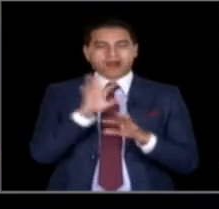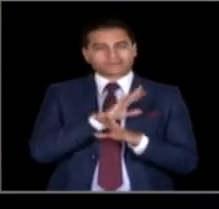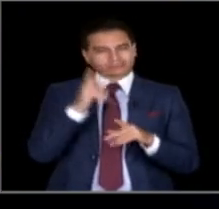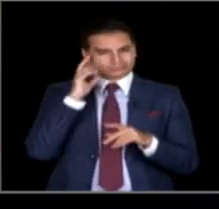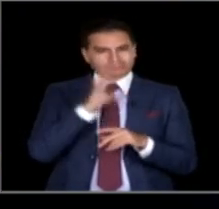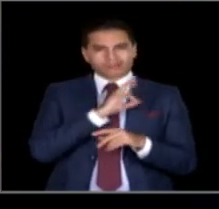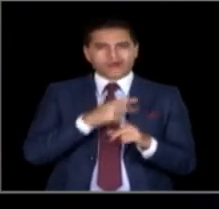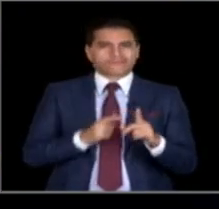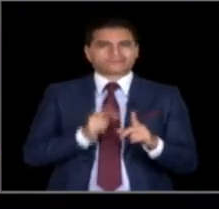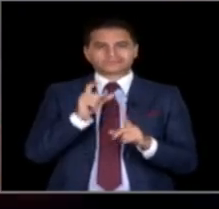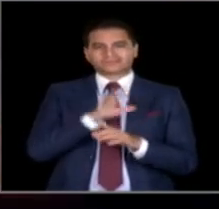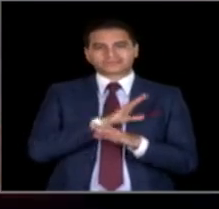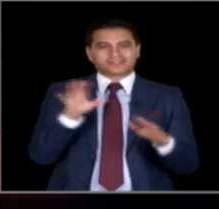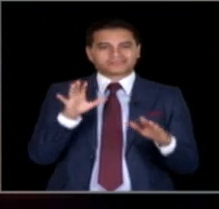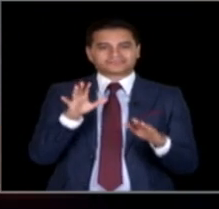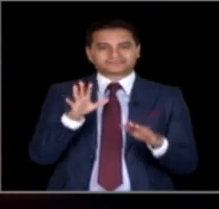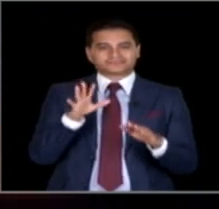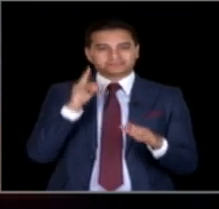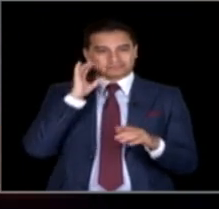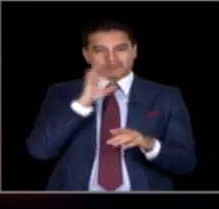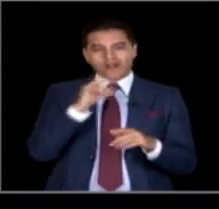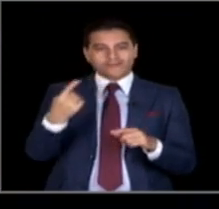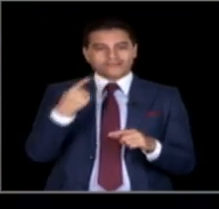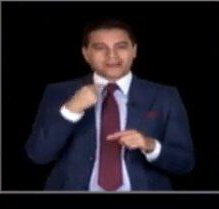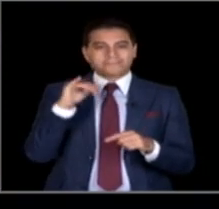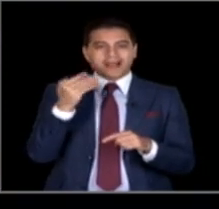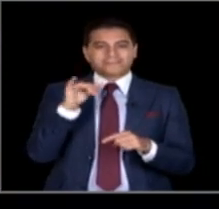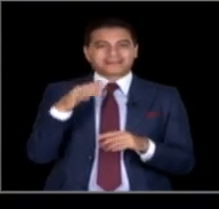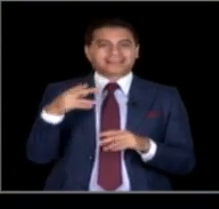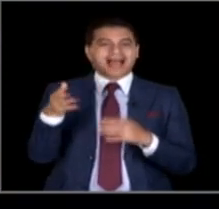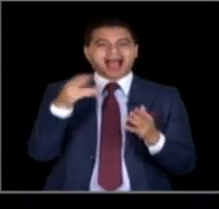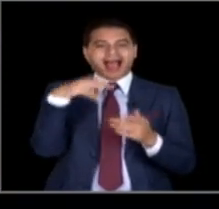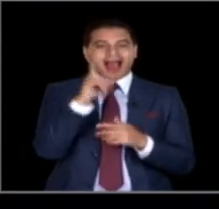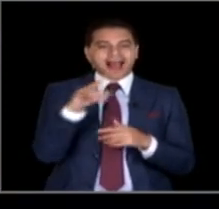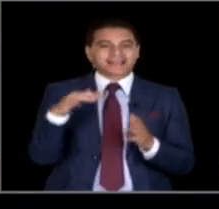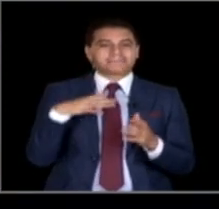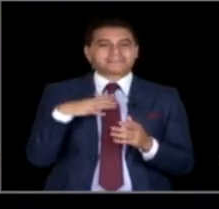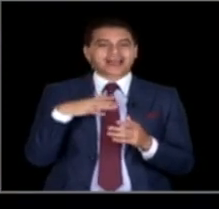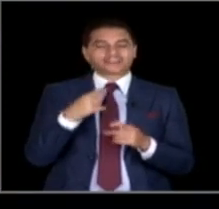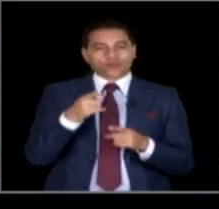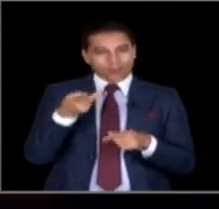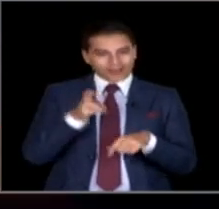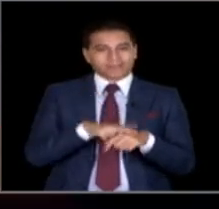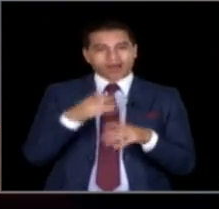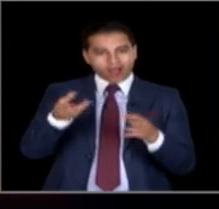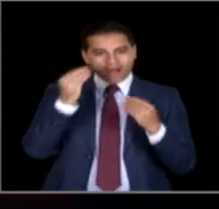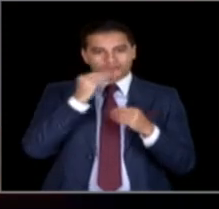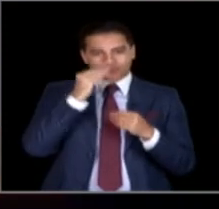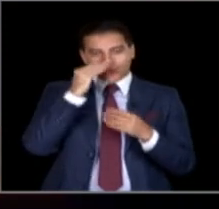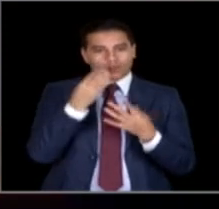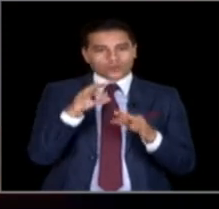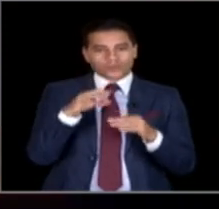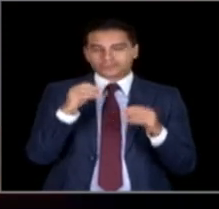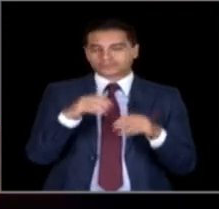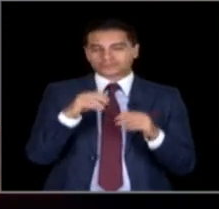لقبك، خلاص ما حدش ياخده مني. هو عرفوني برسمي يعني في الشغل. محمد علي باشا كمان، هو كمان حافظ القرآن كله. الحمد لله ما شاء